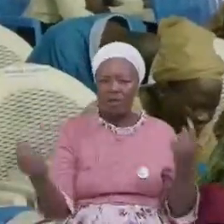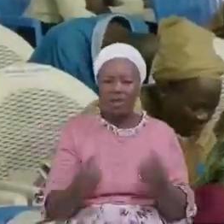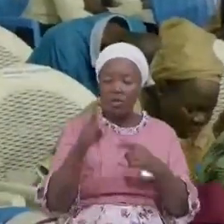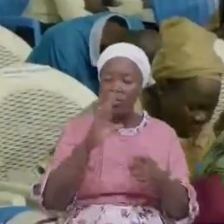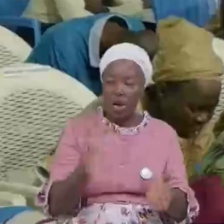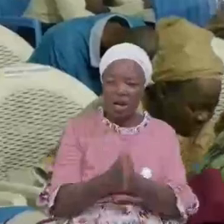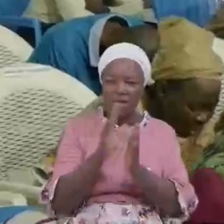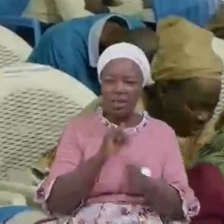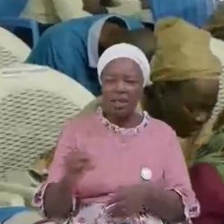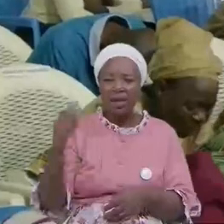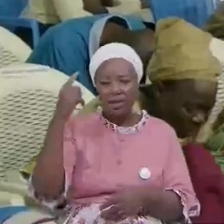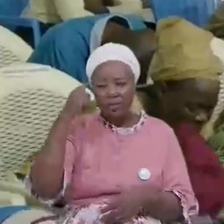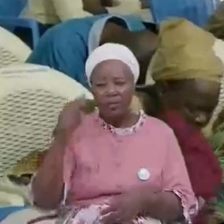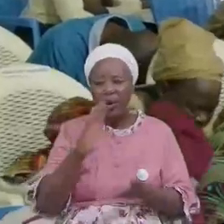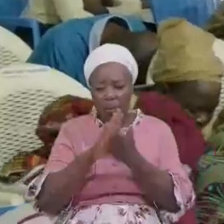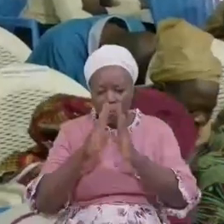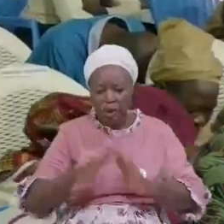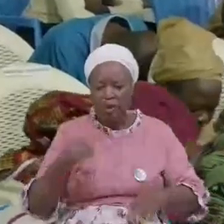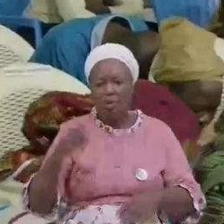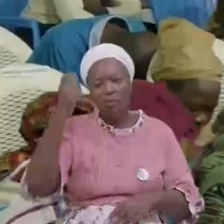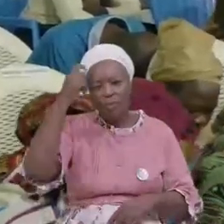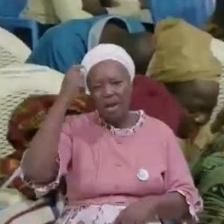demandez la paix de cœur